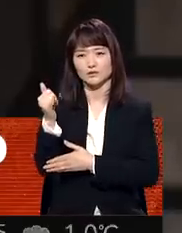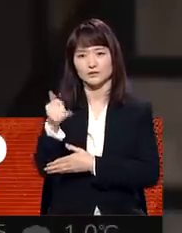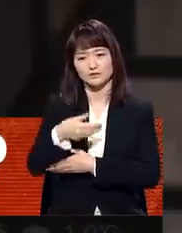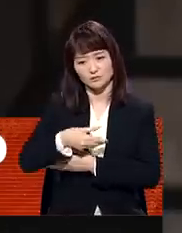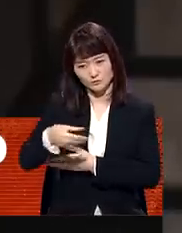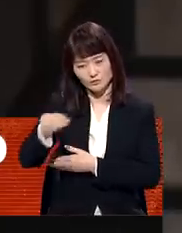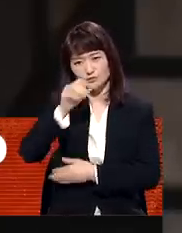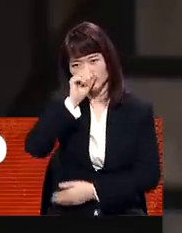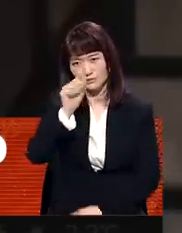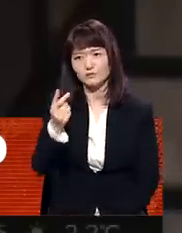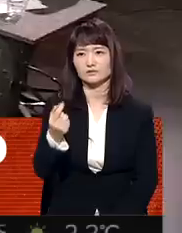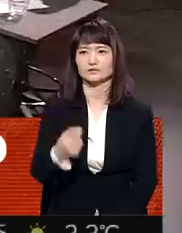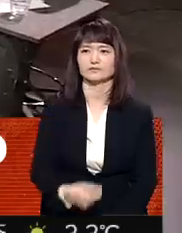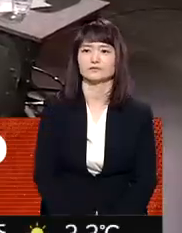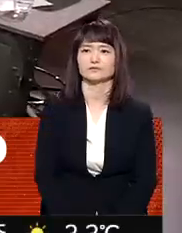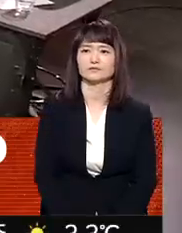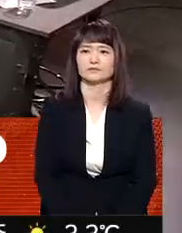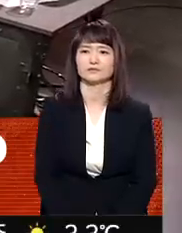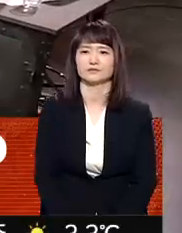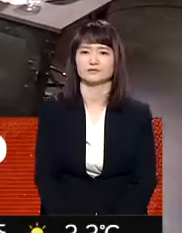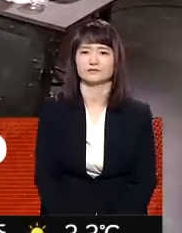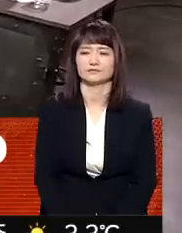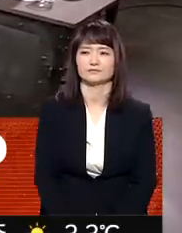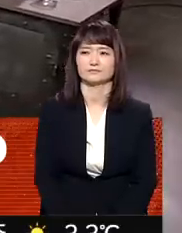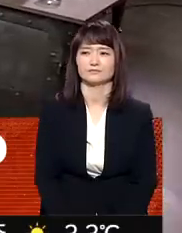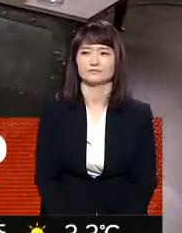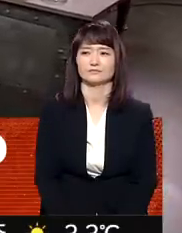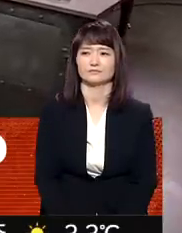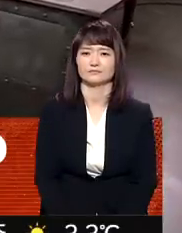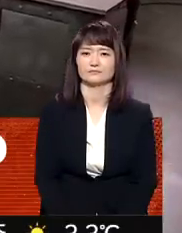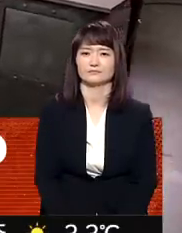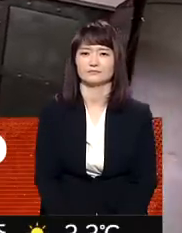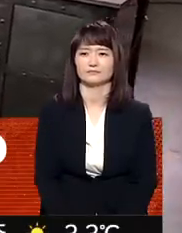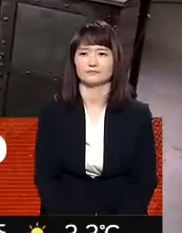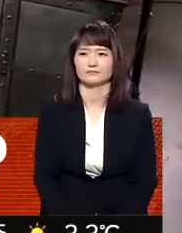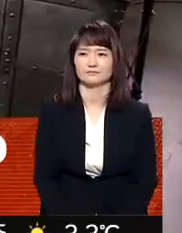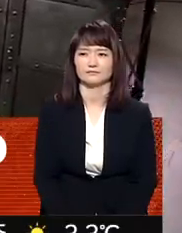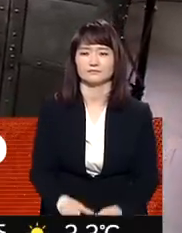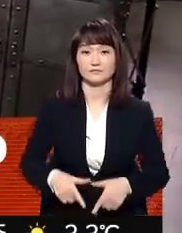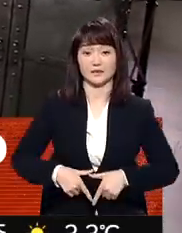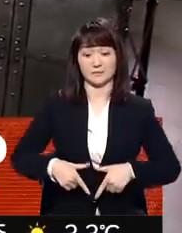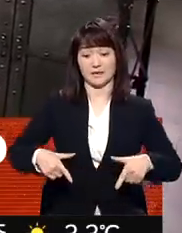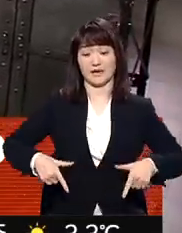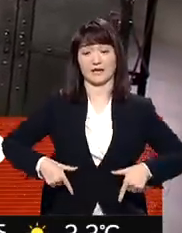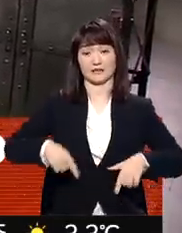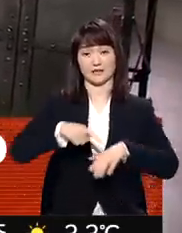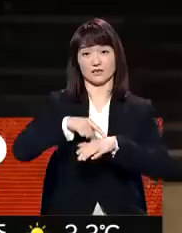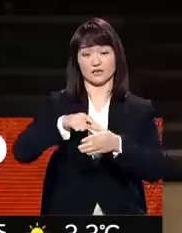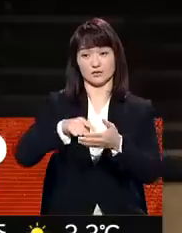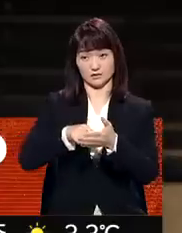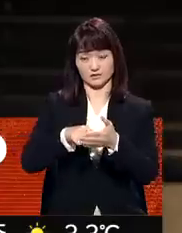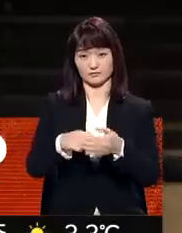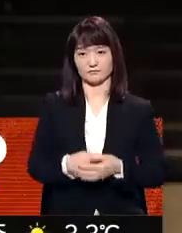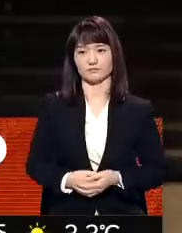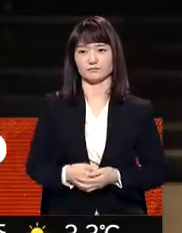말씀드리겠습니다 승현님 약간 좀 논리적 비약이 있는 거 같아요 배려심이거든요 부모님들을